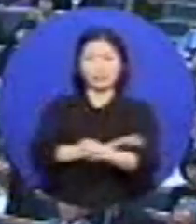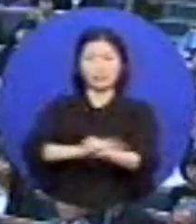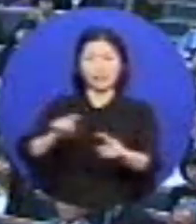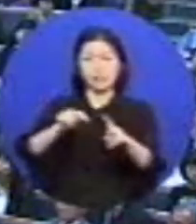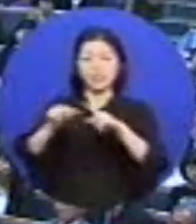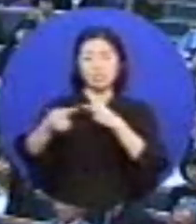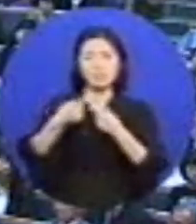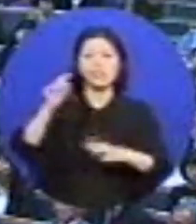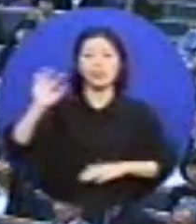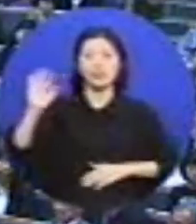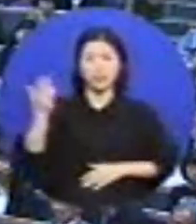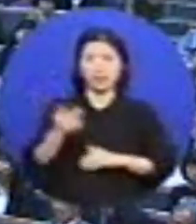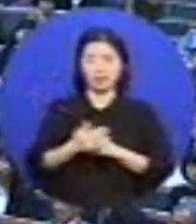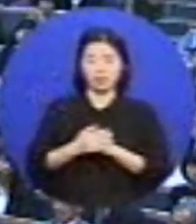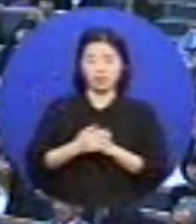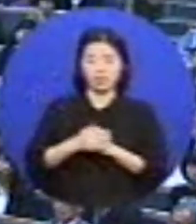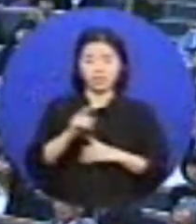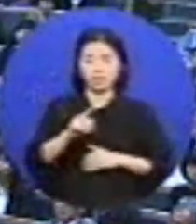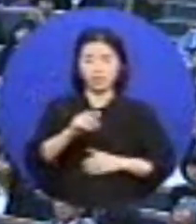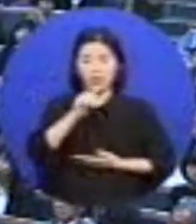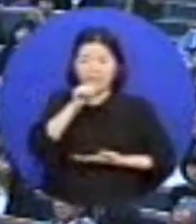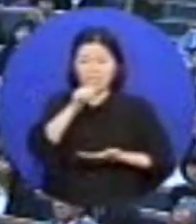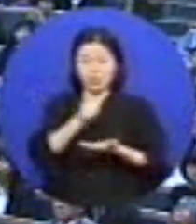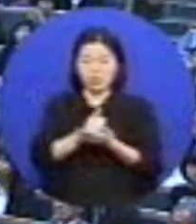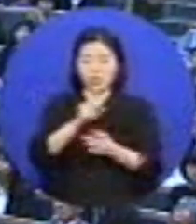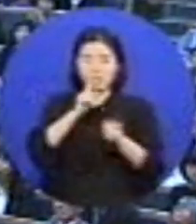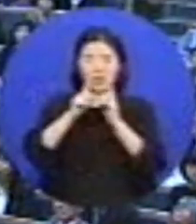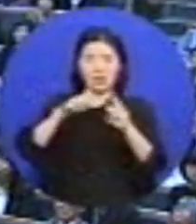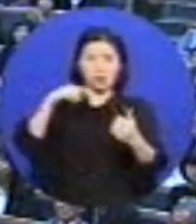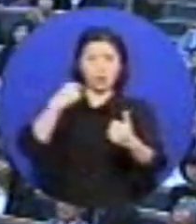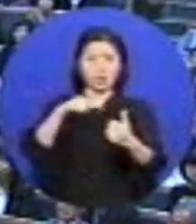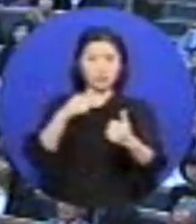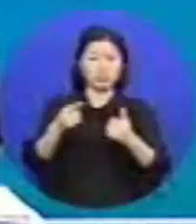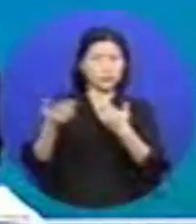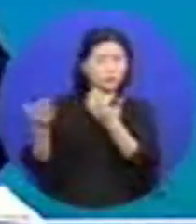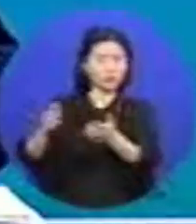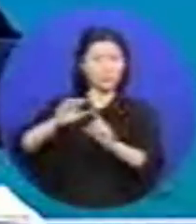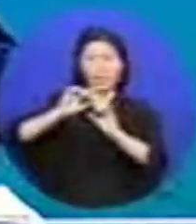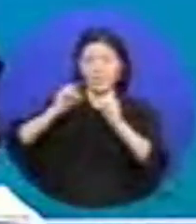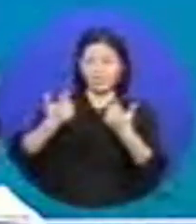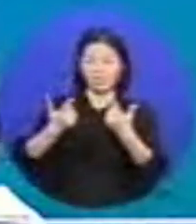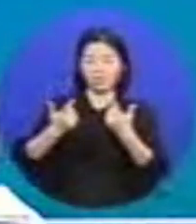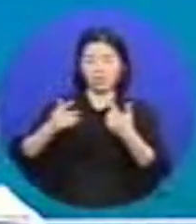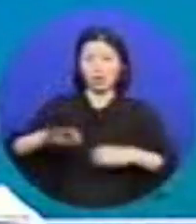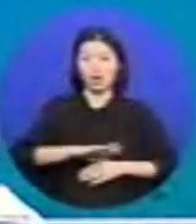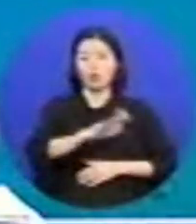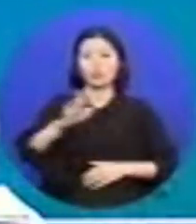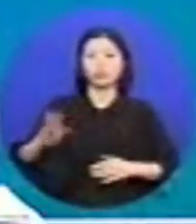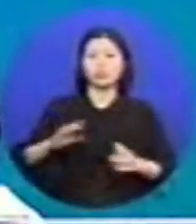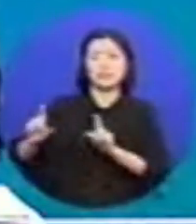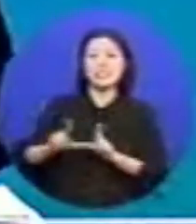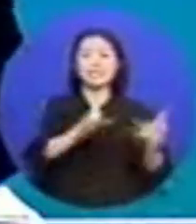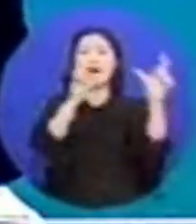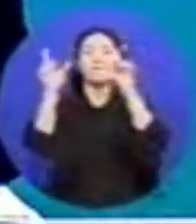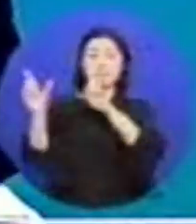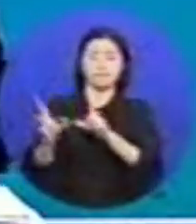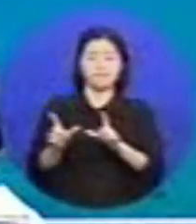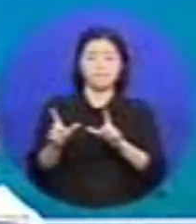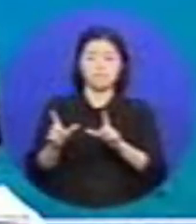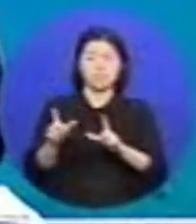이해해야 합니다. 그건 절대로 말로 가르쳐지는 게 아니에요. 우리의 삶이에요.